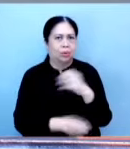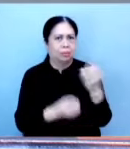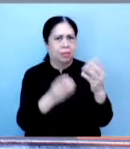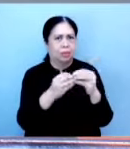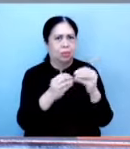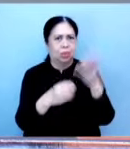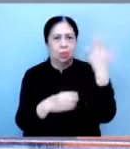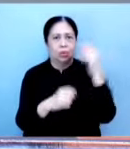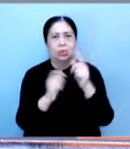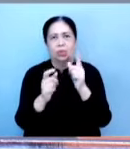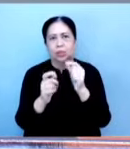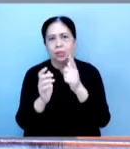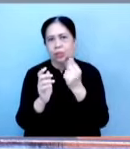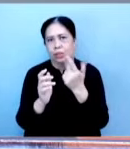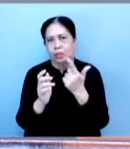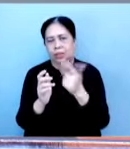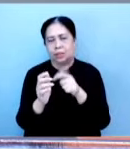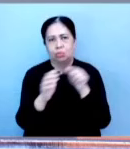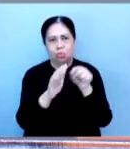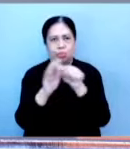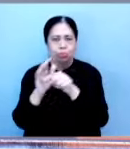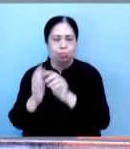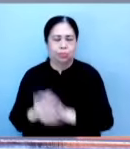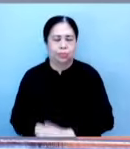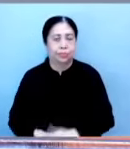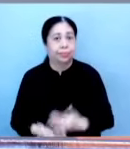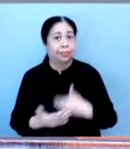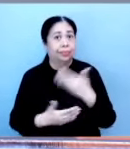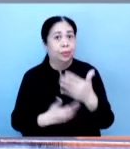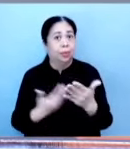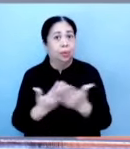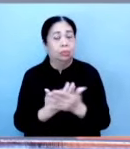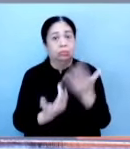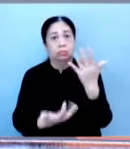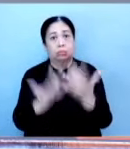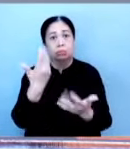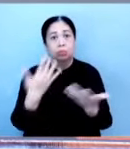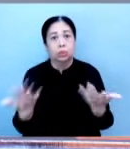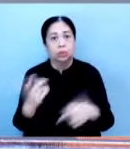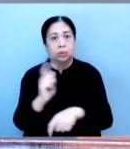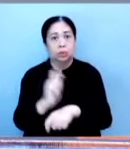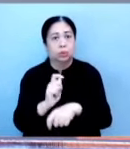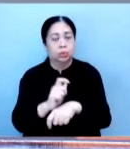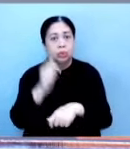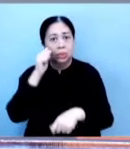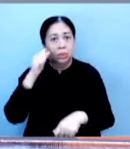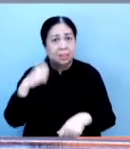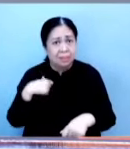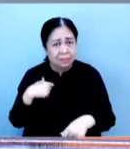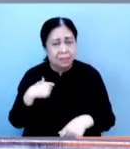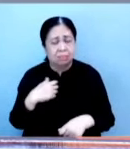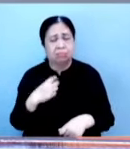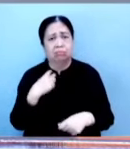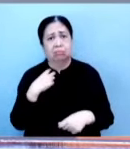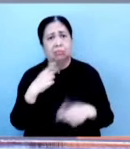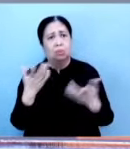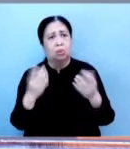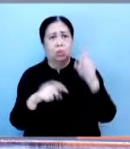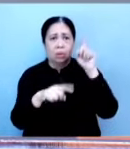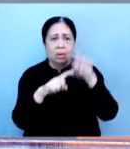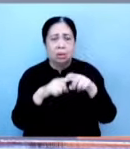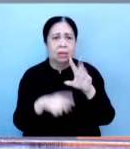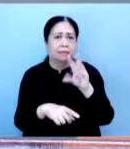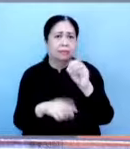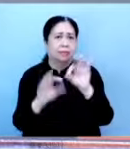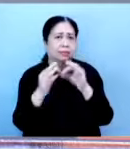2023 panibagong sunog na naman ang sumiklab sa Tondo Maynila kagabi Wala tuloy matulugan ngayon ang nasa amp